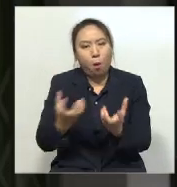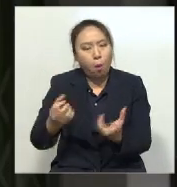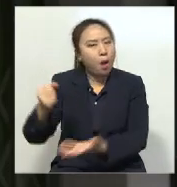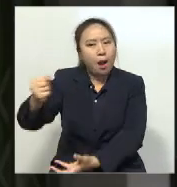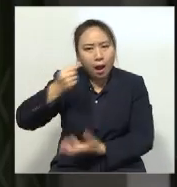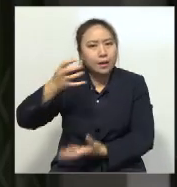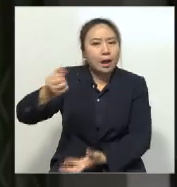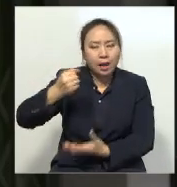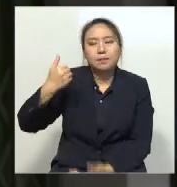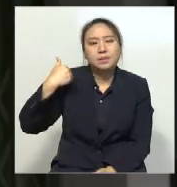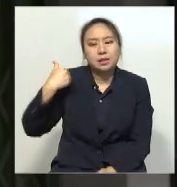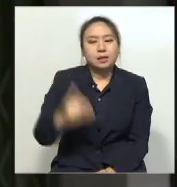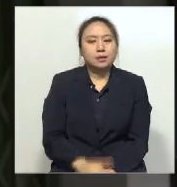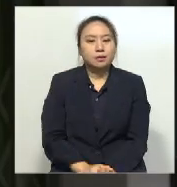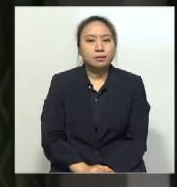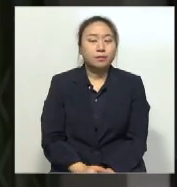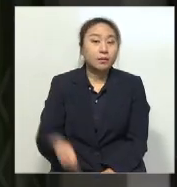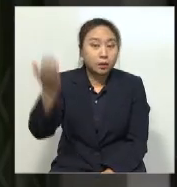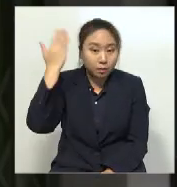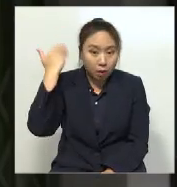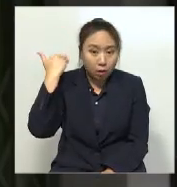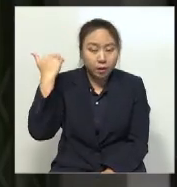ไงก็มีตอนแรกก็มี